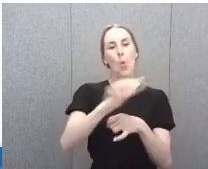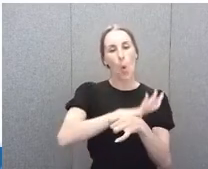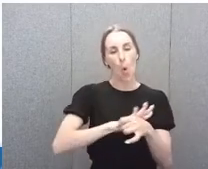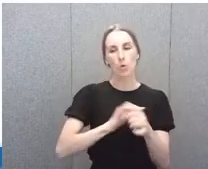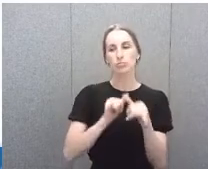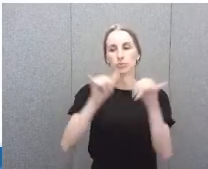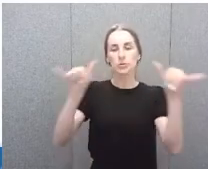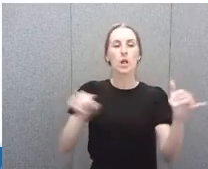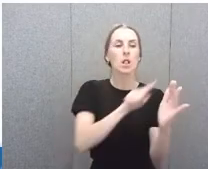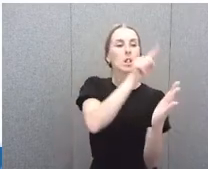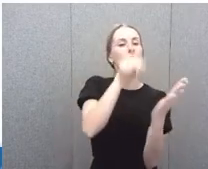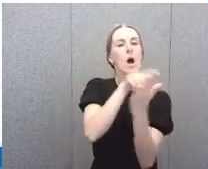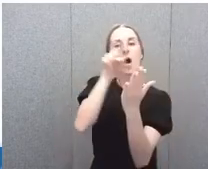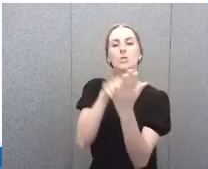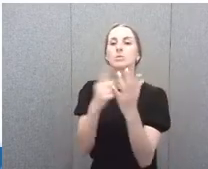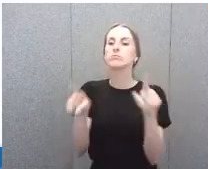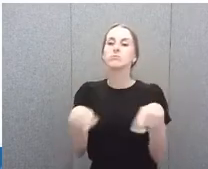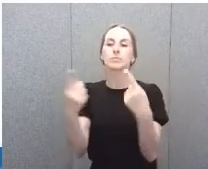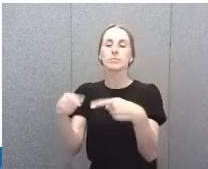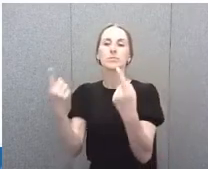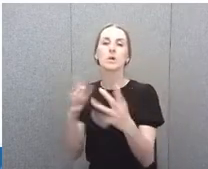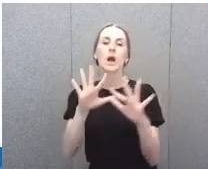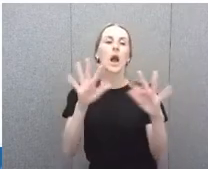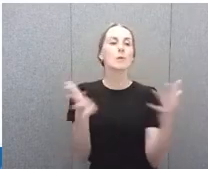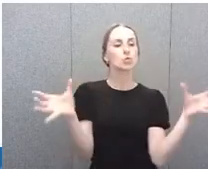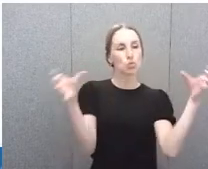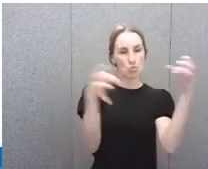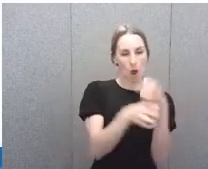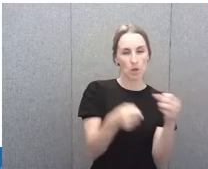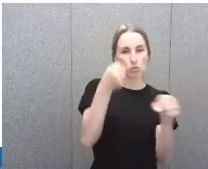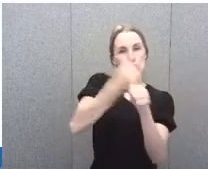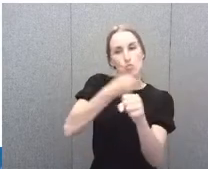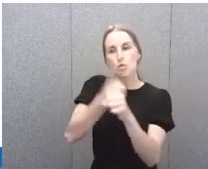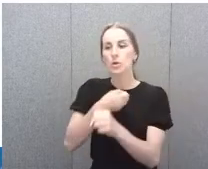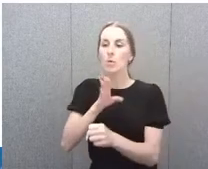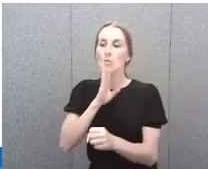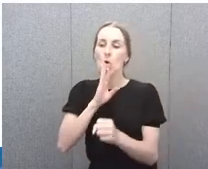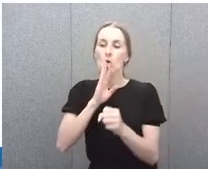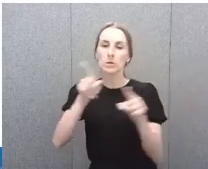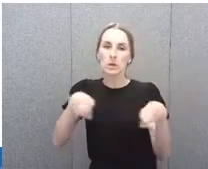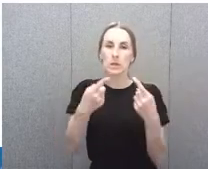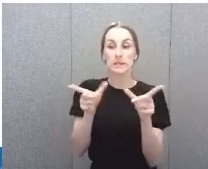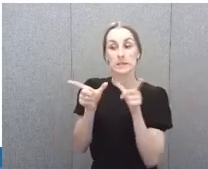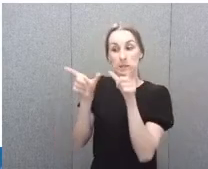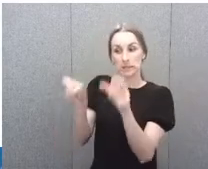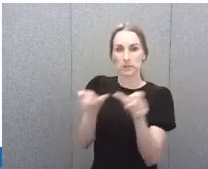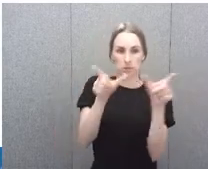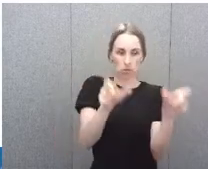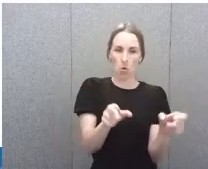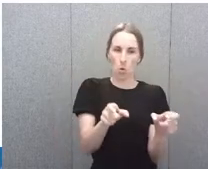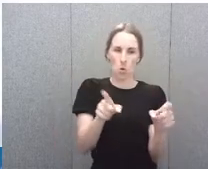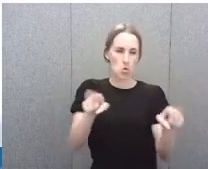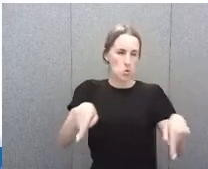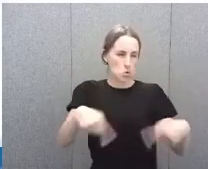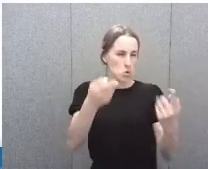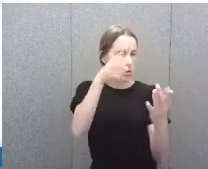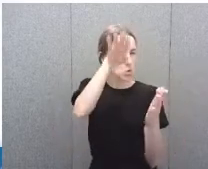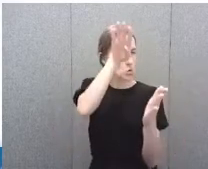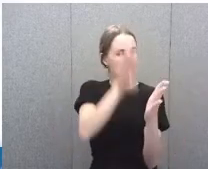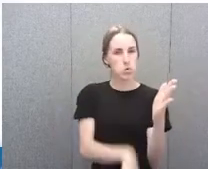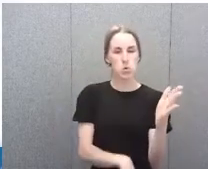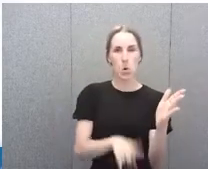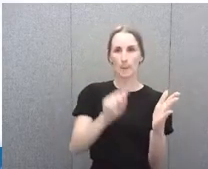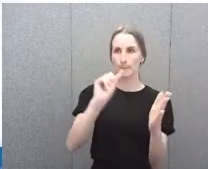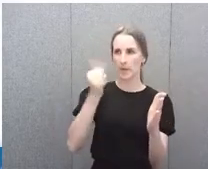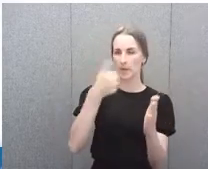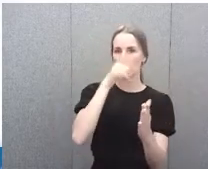Литве. И я поднимала эти вопросы в ходе пандемии. Я спрашивала, как уменьшить насилие против женщины, потому что изоляция еще больше